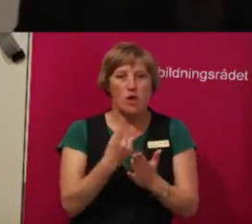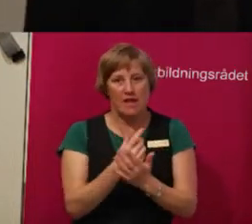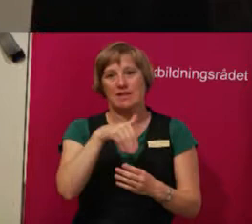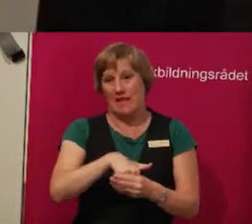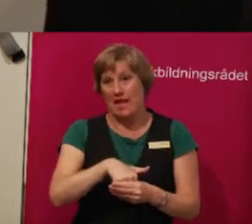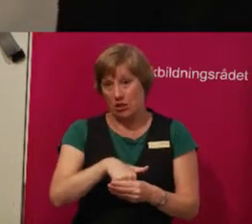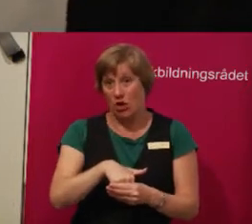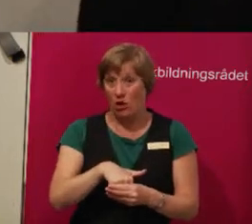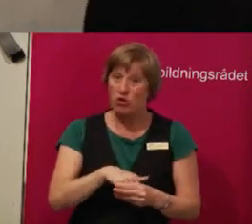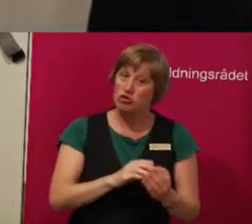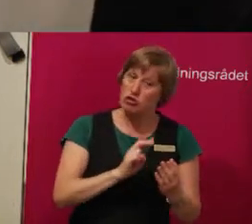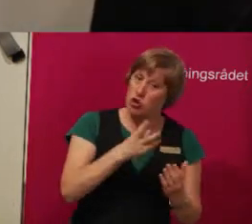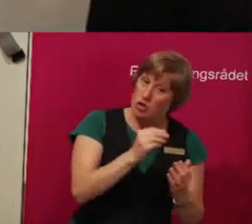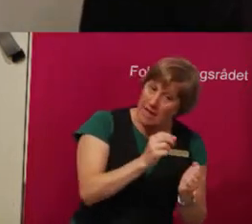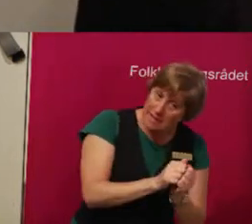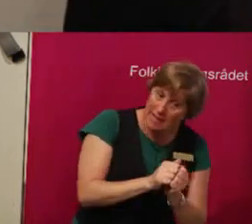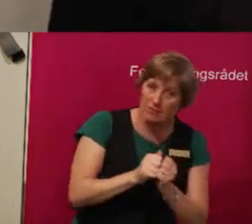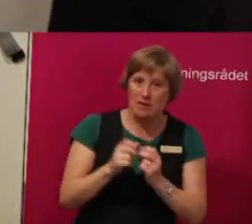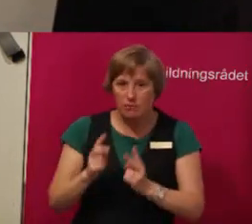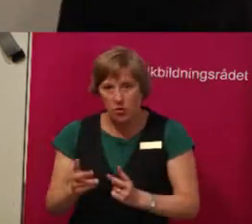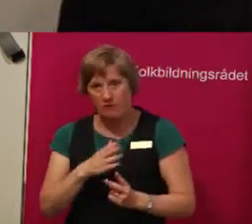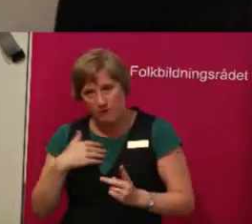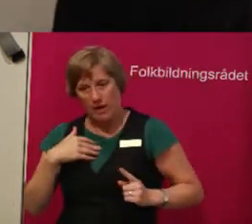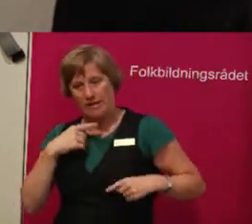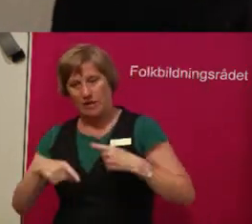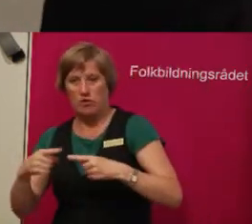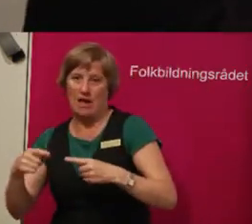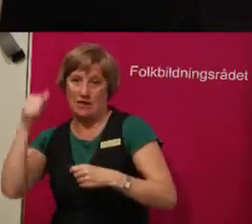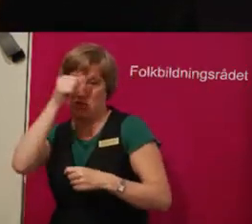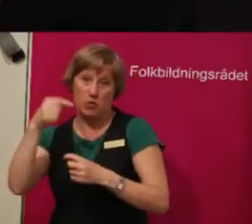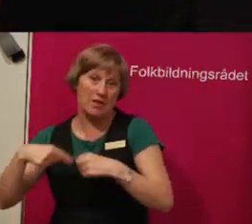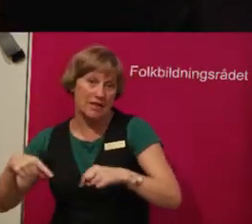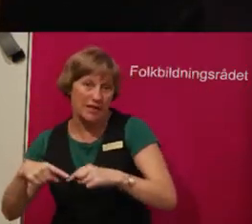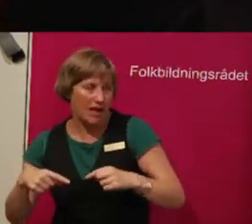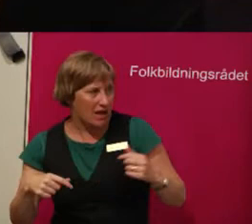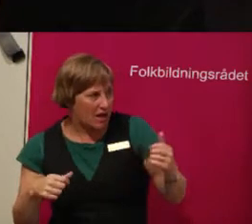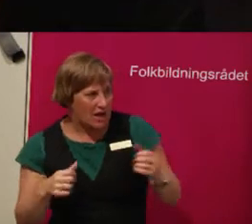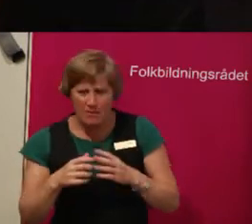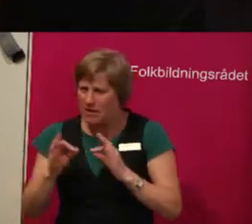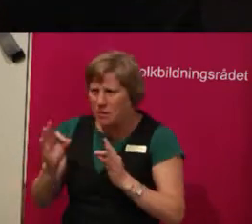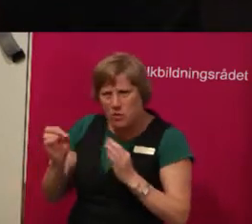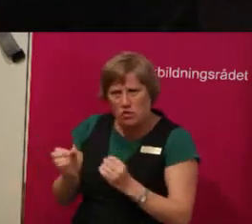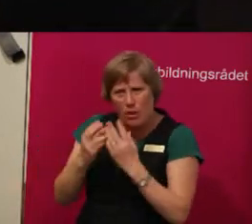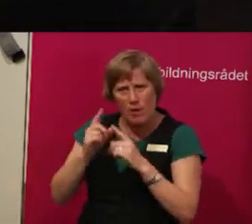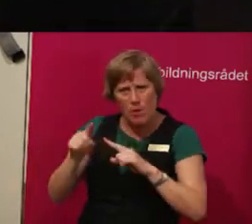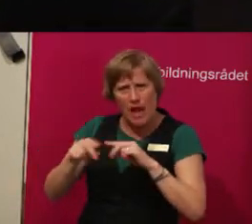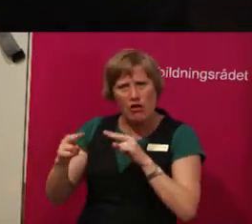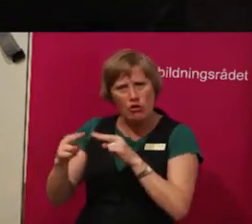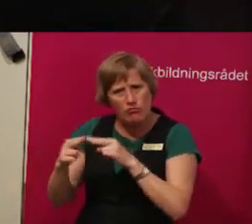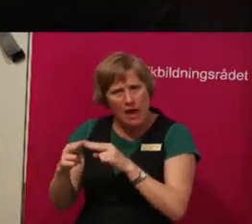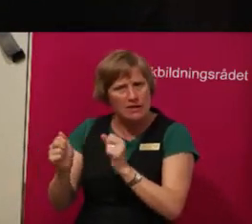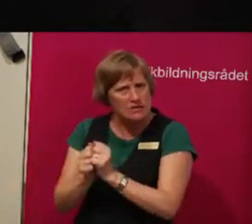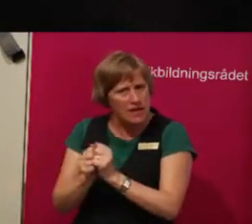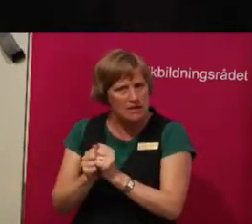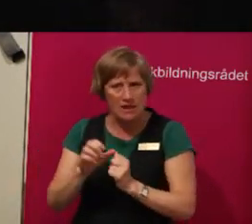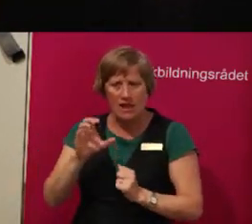idag. Så att vi inte nischas för mycket. Men hur skapar man de här kontaktytorna här emellan då? Samuel.